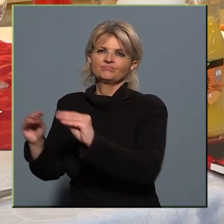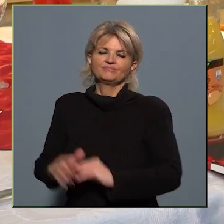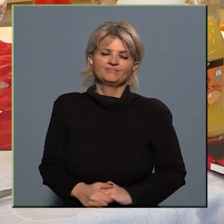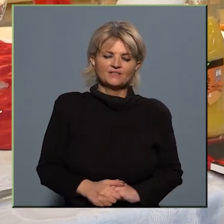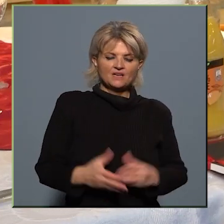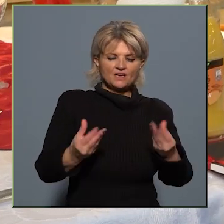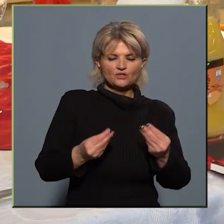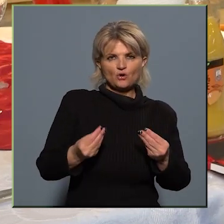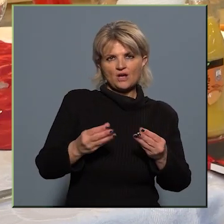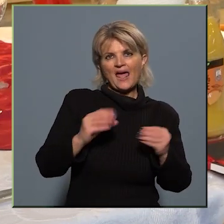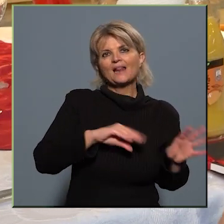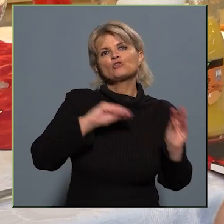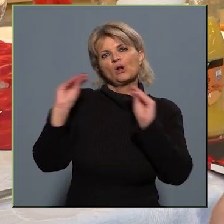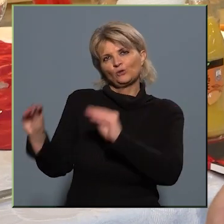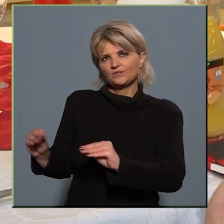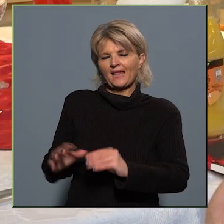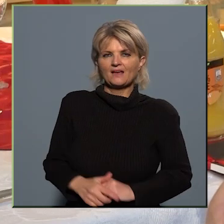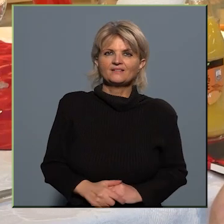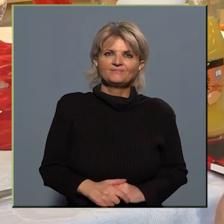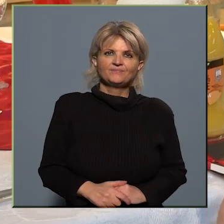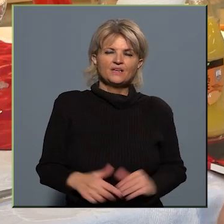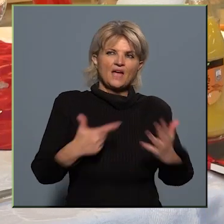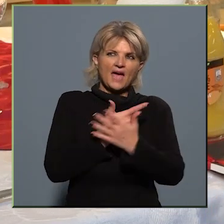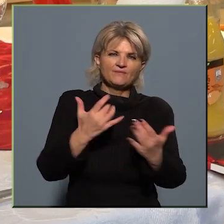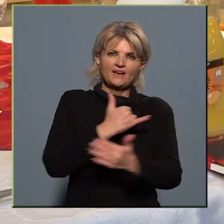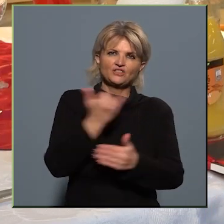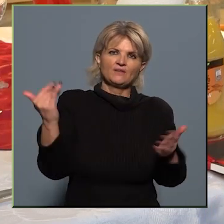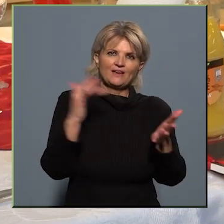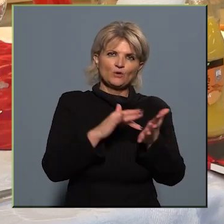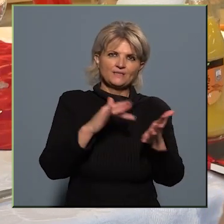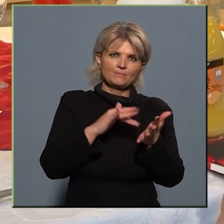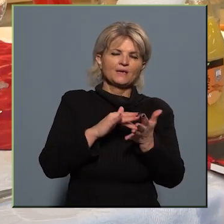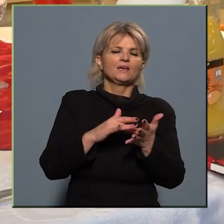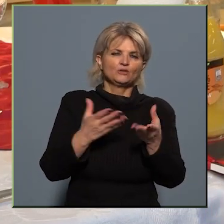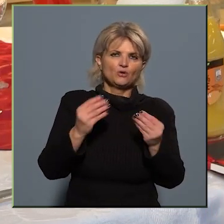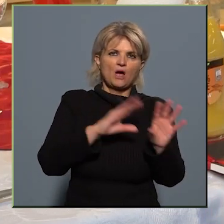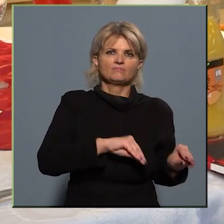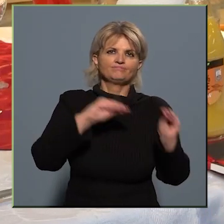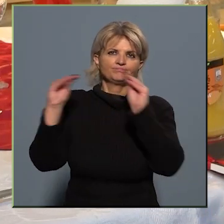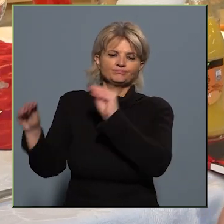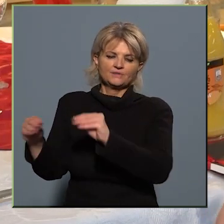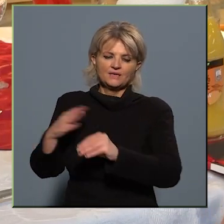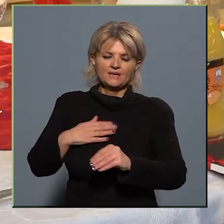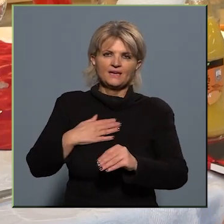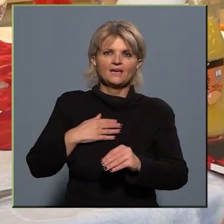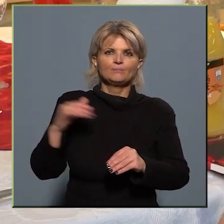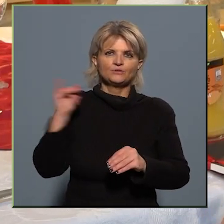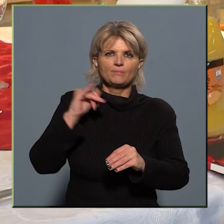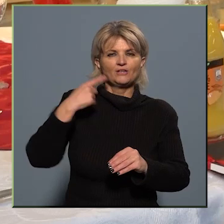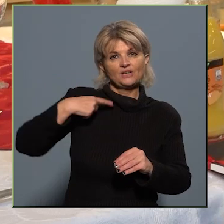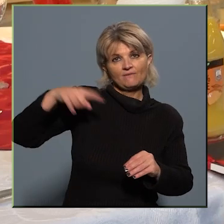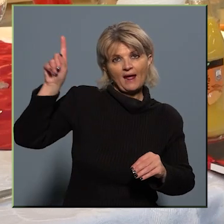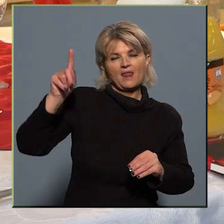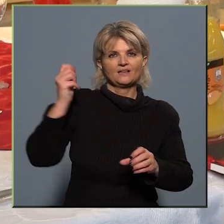sokak eljöttek egyébként. 70-es évek közepén ez elég jellemző volt, és akkor én felkerültem Pestre